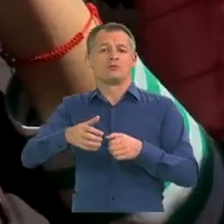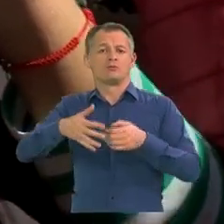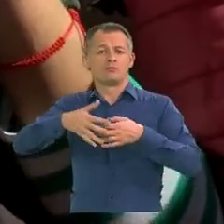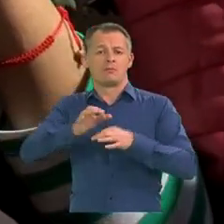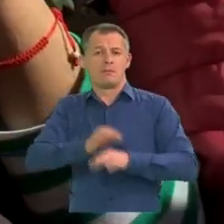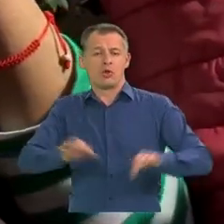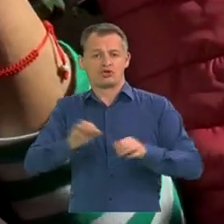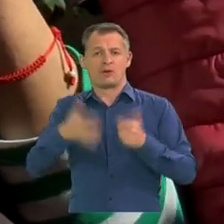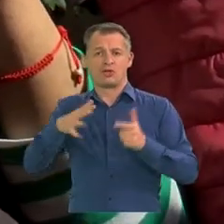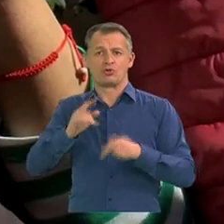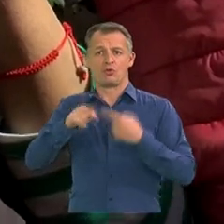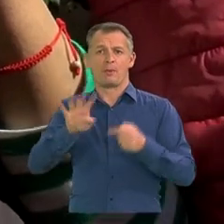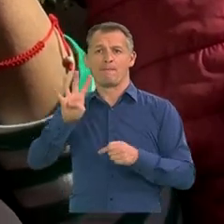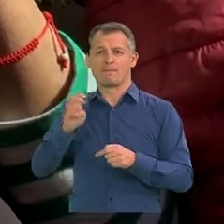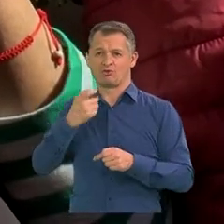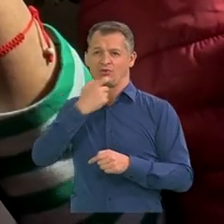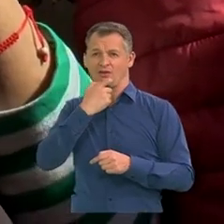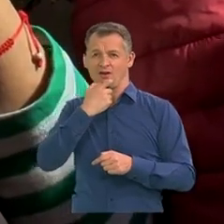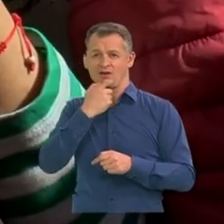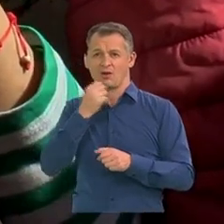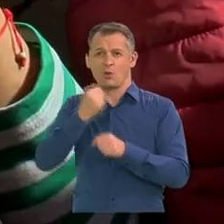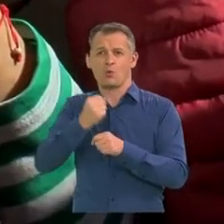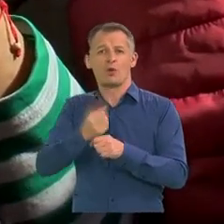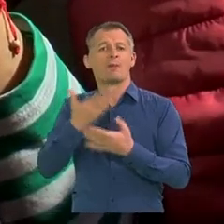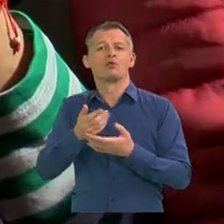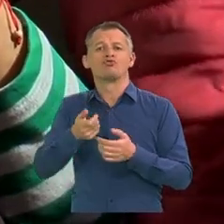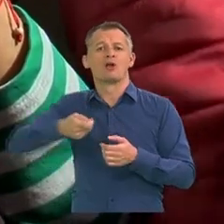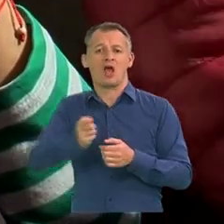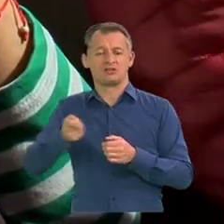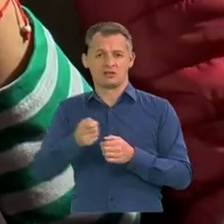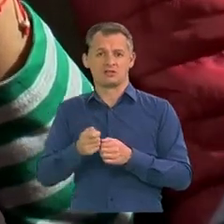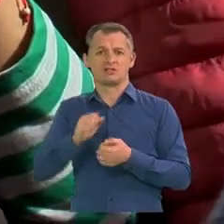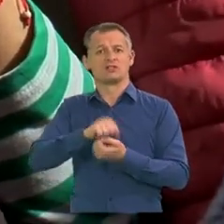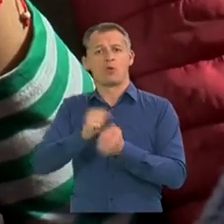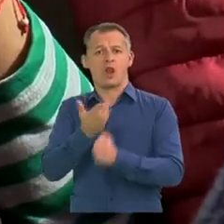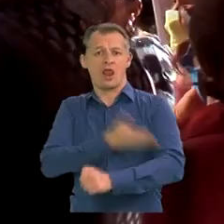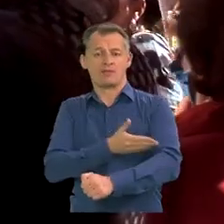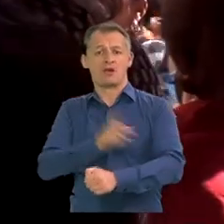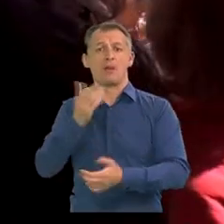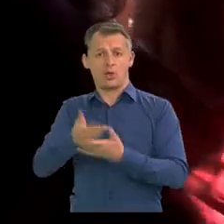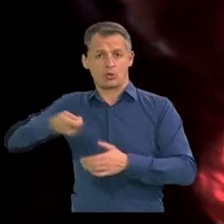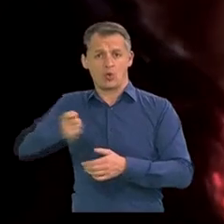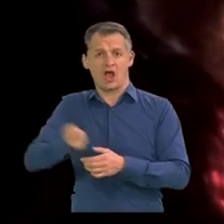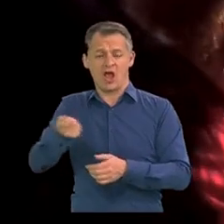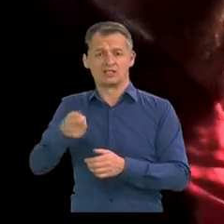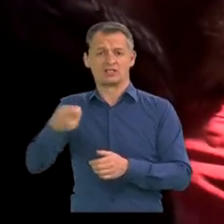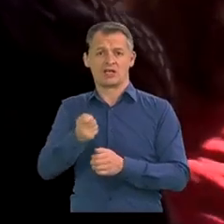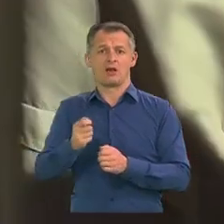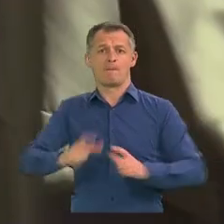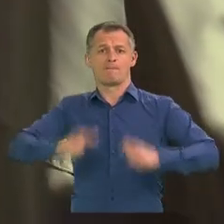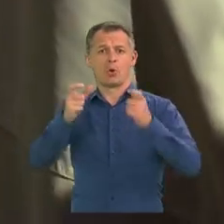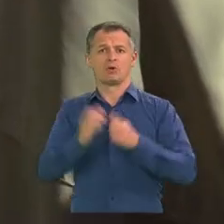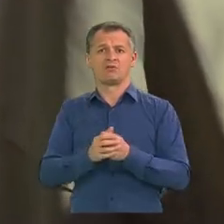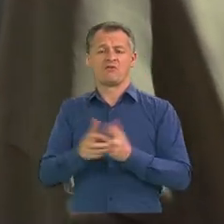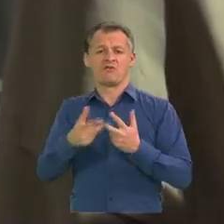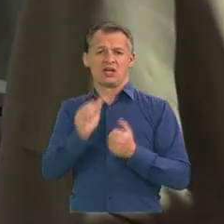de ani de muncă. Și stați pentru gaze sau lemne? Pentru gaze, la bloc. Poate singură, fără nimeni, fără niciun ajutor.